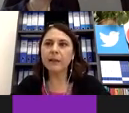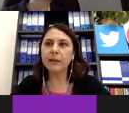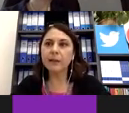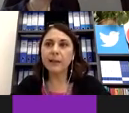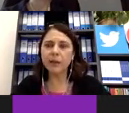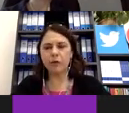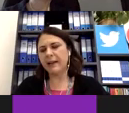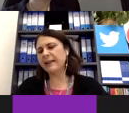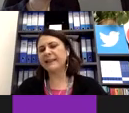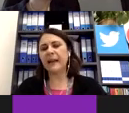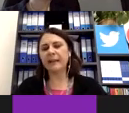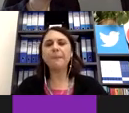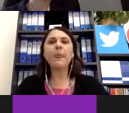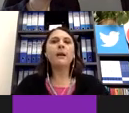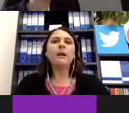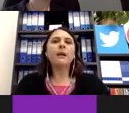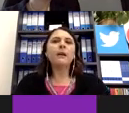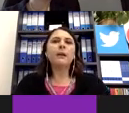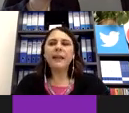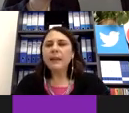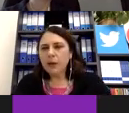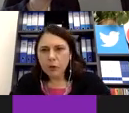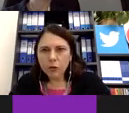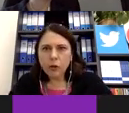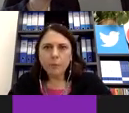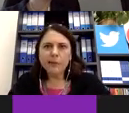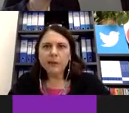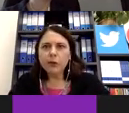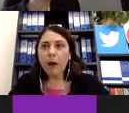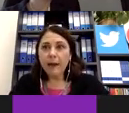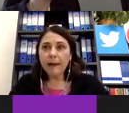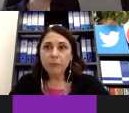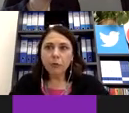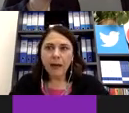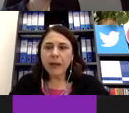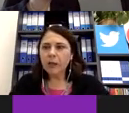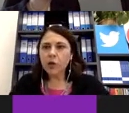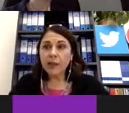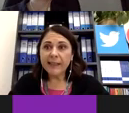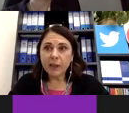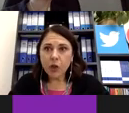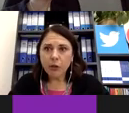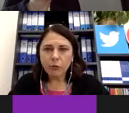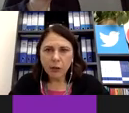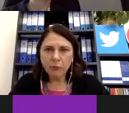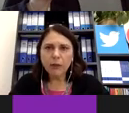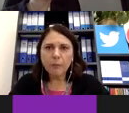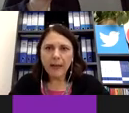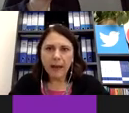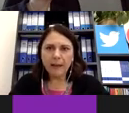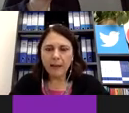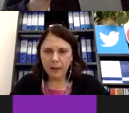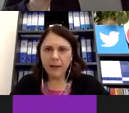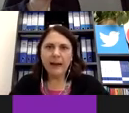delle eh delle regioni analizzate. Eh il nostro corpus testuale ammunta a circa settecento contenuti